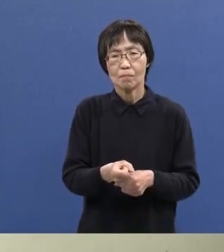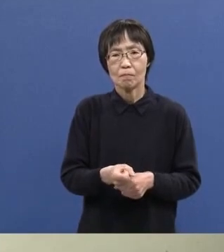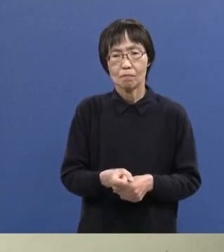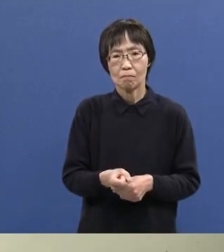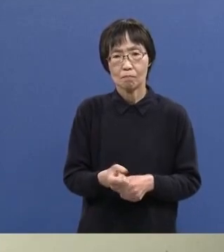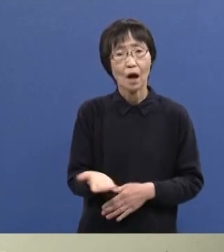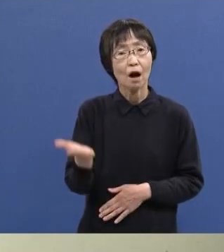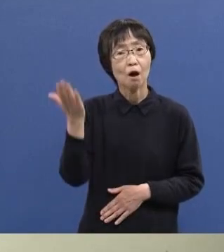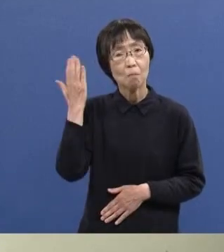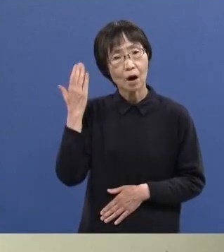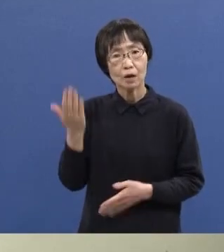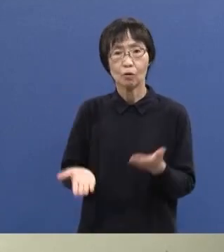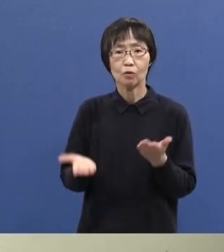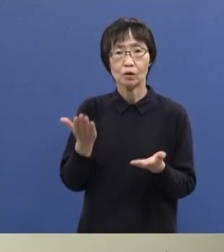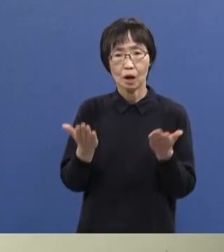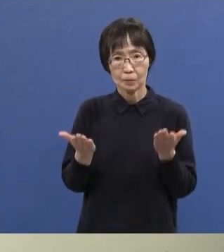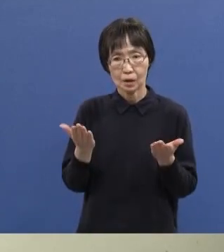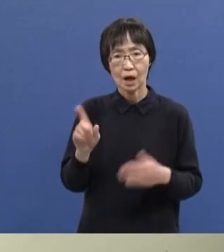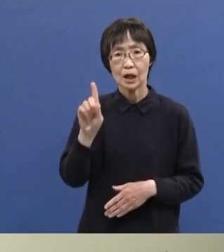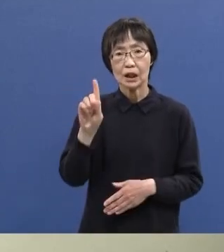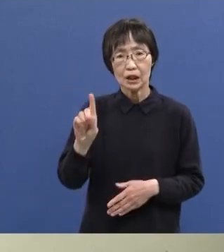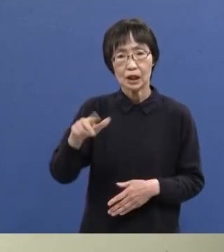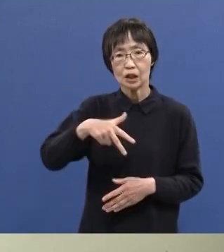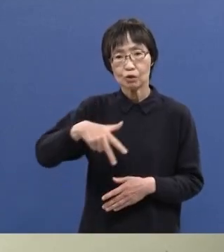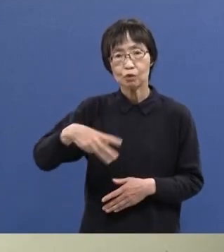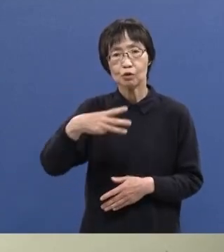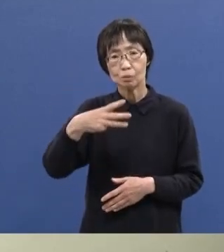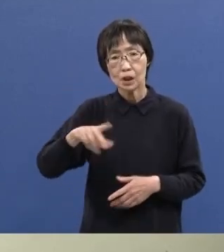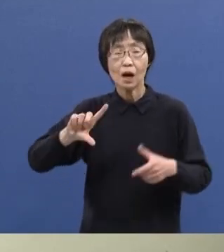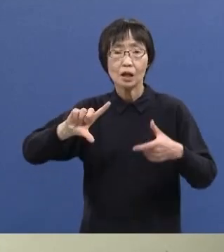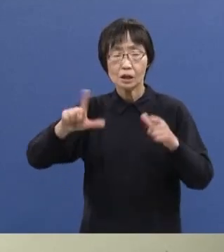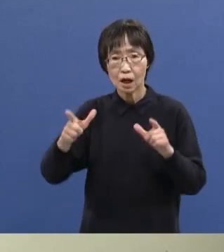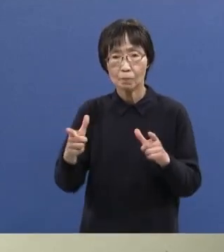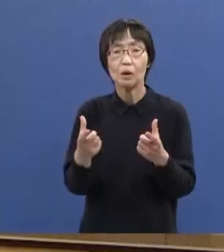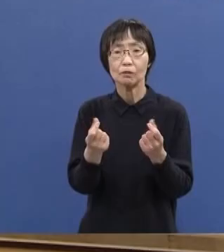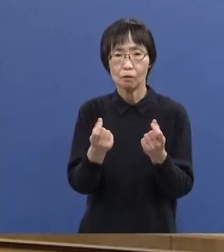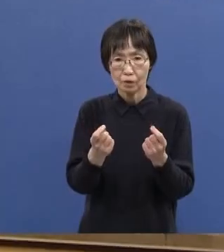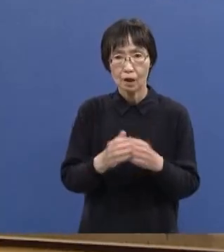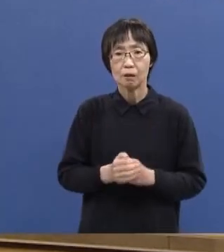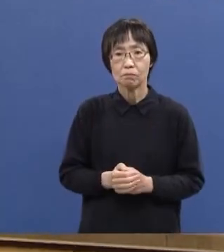先ほどとは歪み方が全然違いますね。